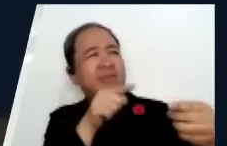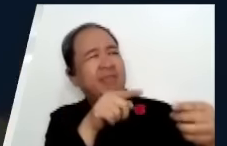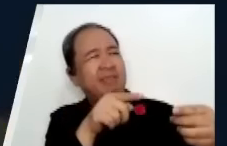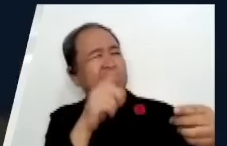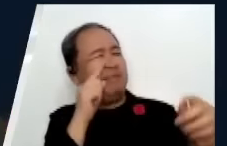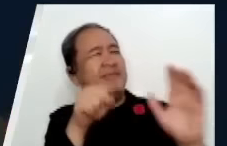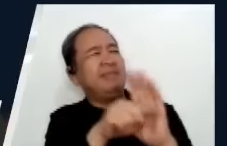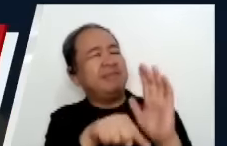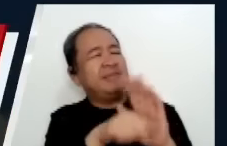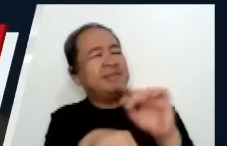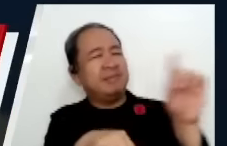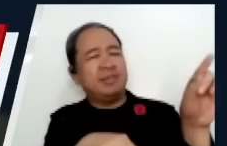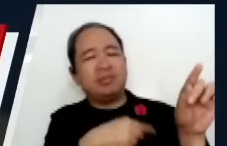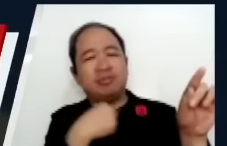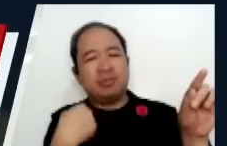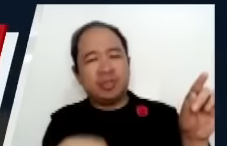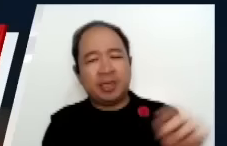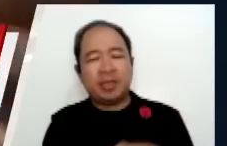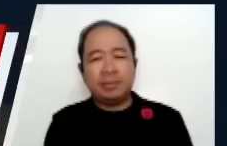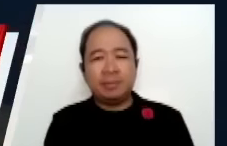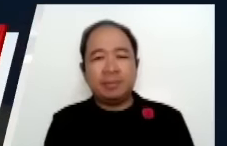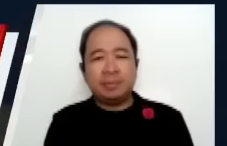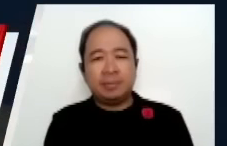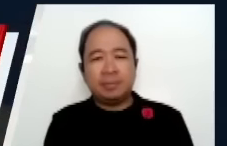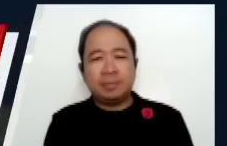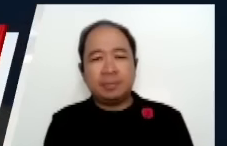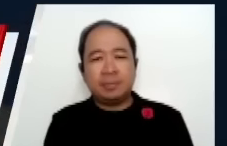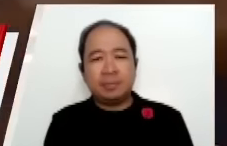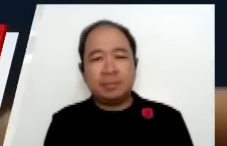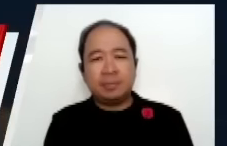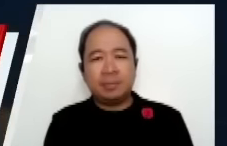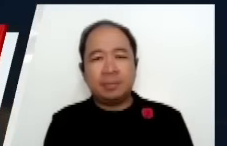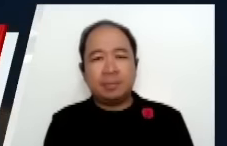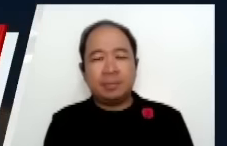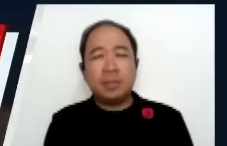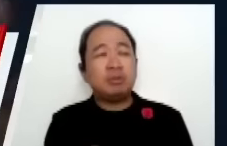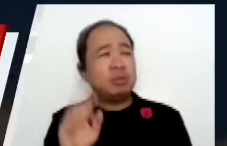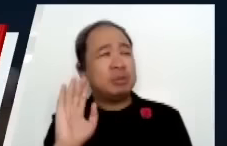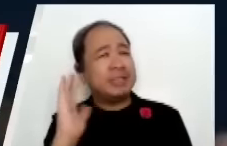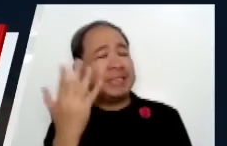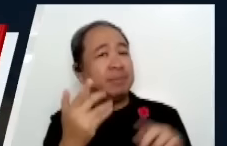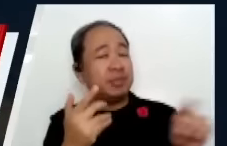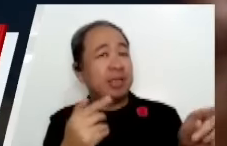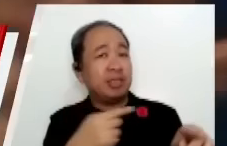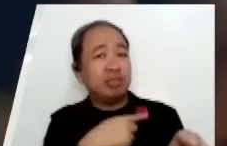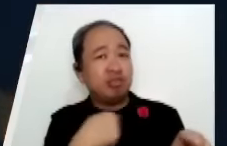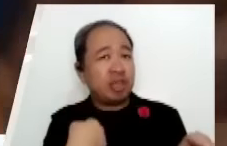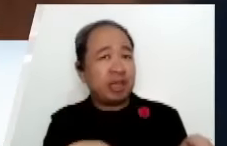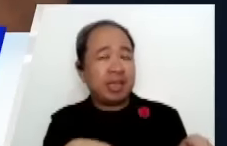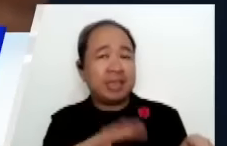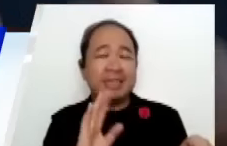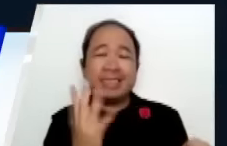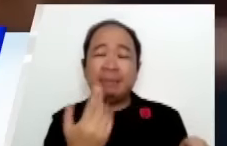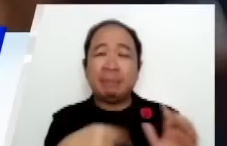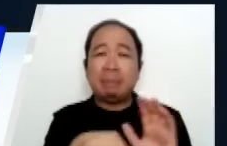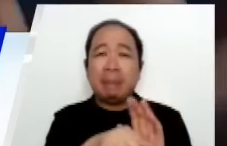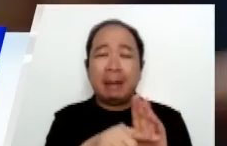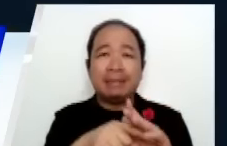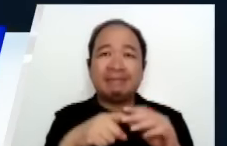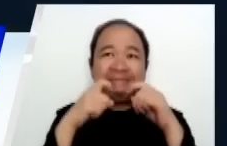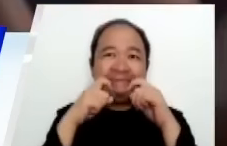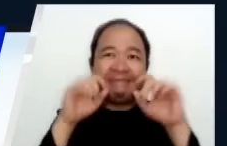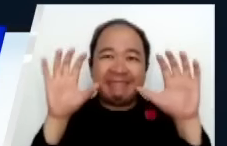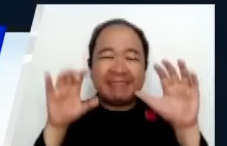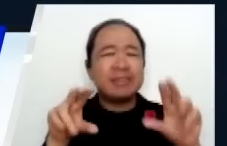way as if Dracula ang China. Hindi totoo. China is the most